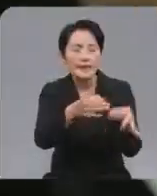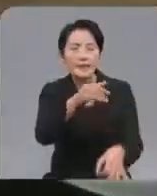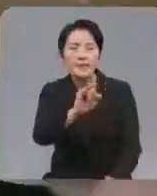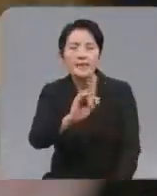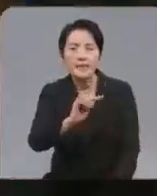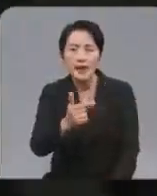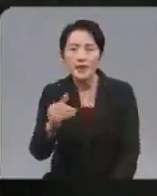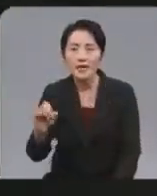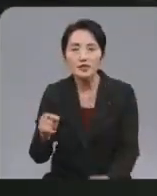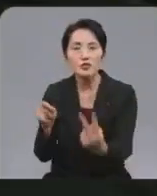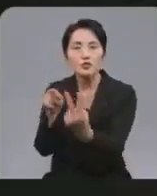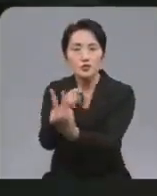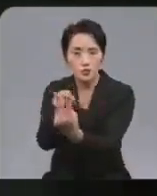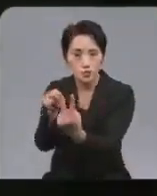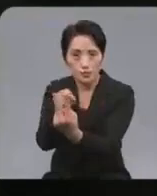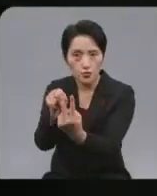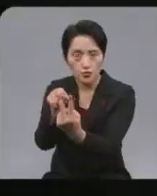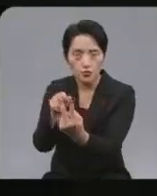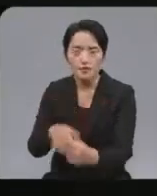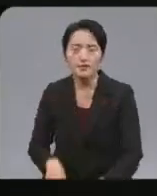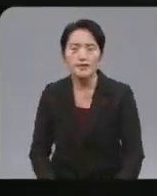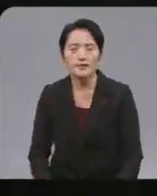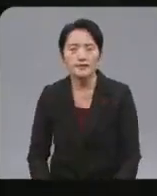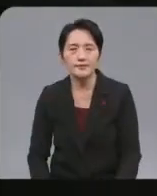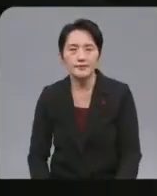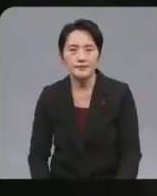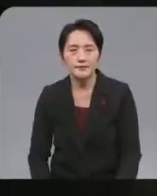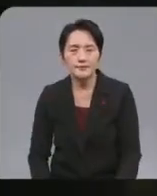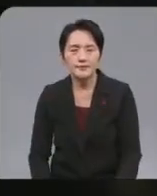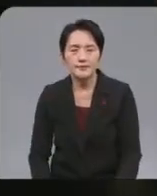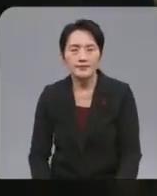съезд будут назначены повторные выборы